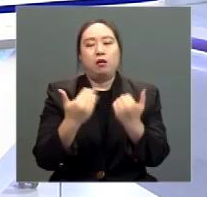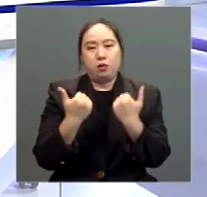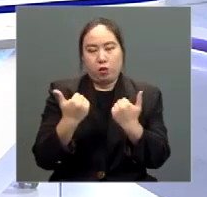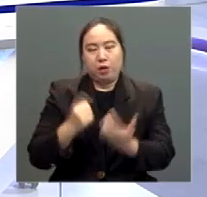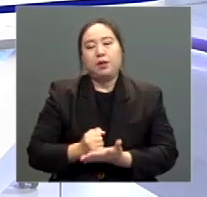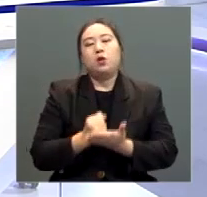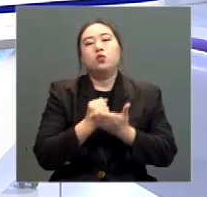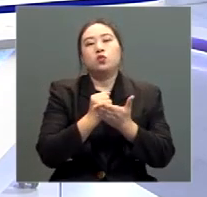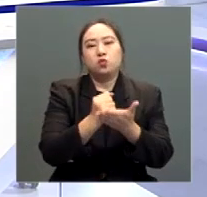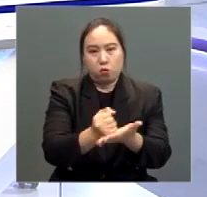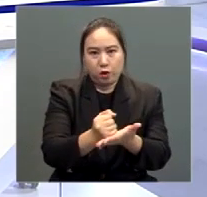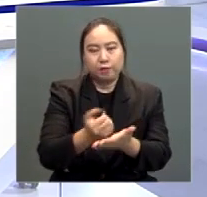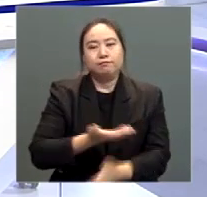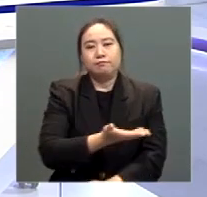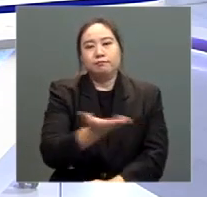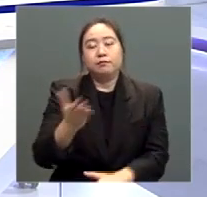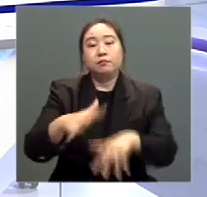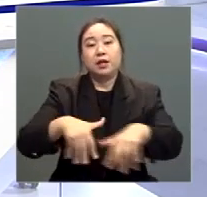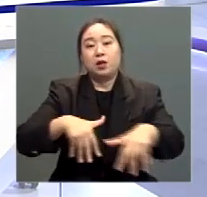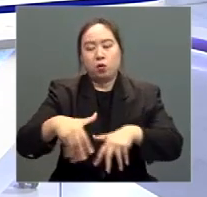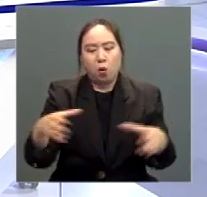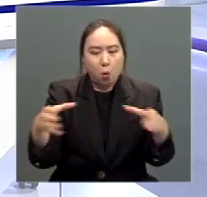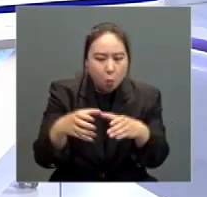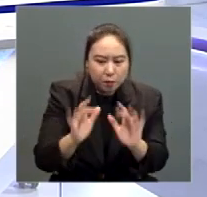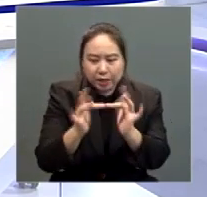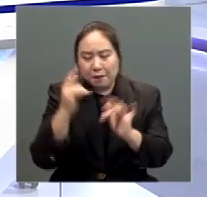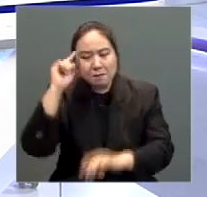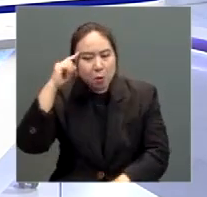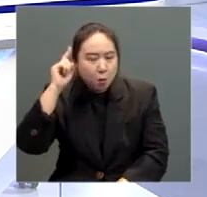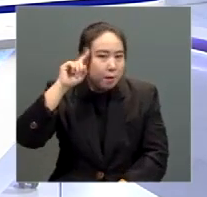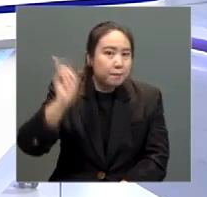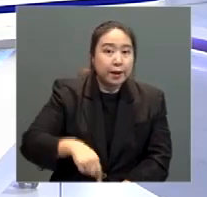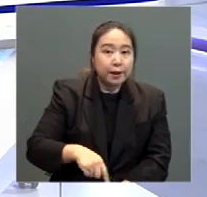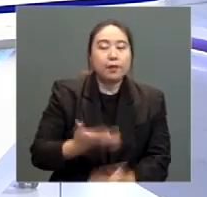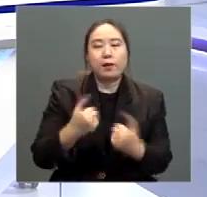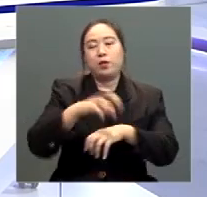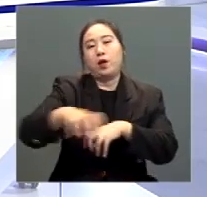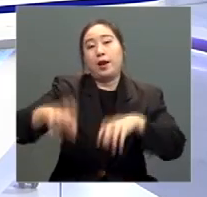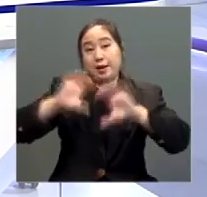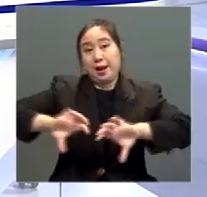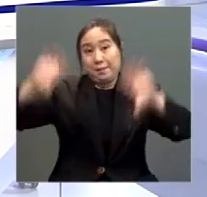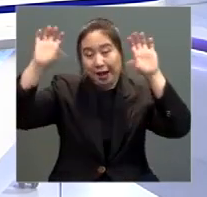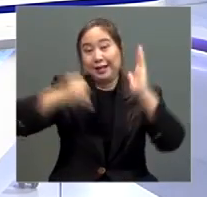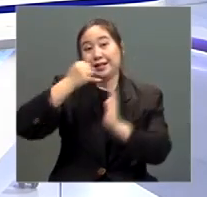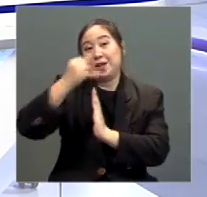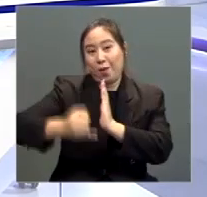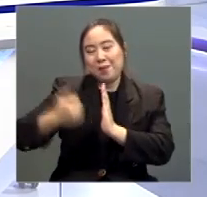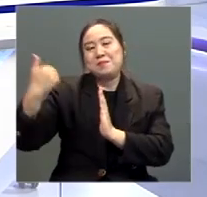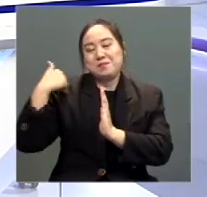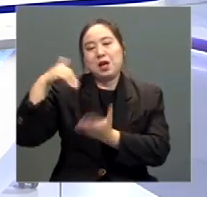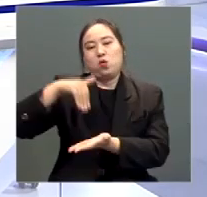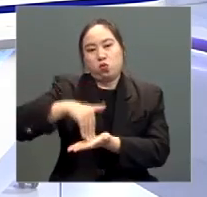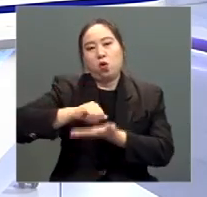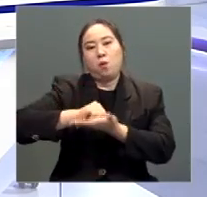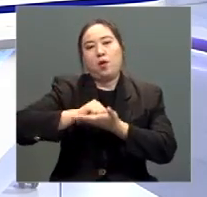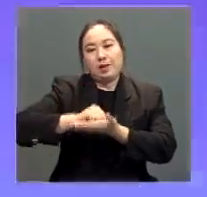อำนวยความสะดวกแล้วก็เป็นการช่วยเหลือประชาชนในกลุ่มนี้นะคะตอนนี้เนี่ยหน่วยงานภาครัฐในหลายๆจังหวัดเขาก็มีการเปิดจุดบริการประชาชนขึ้นม